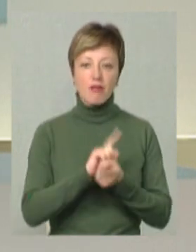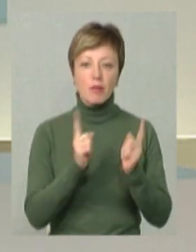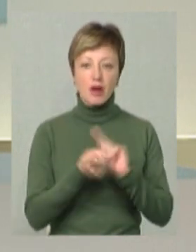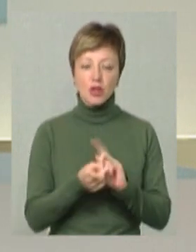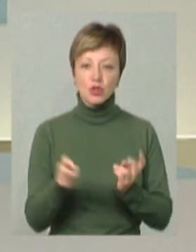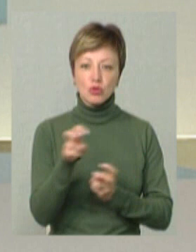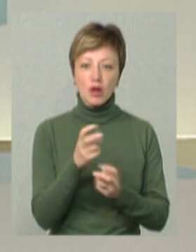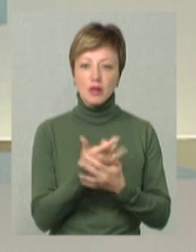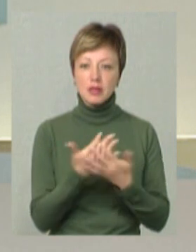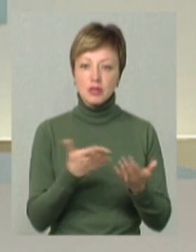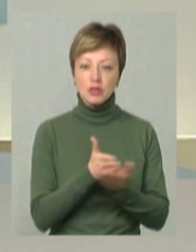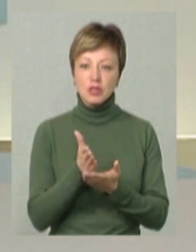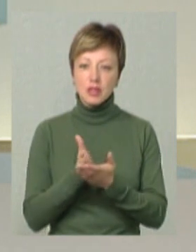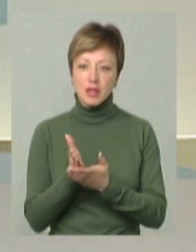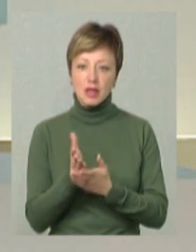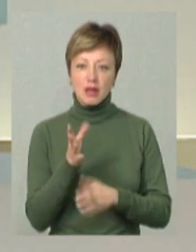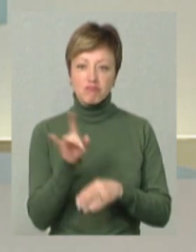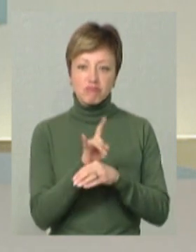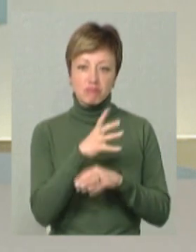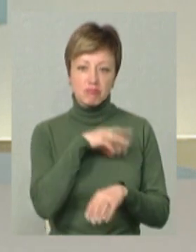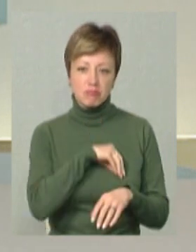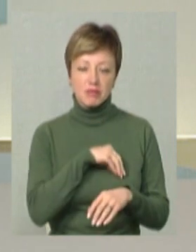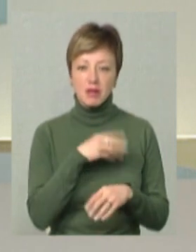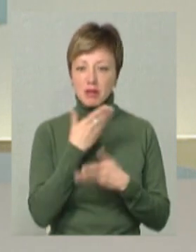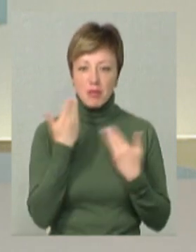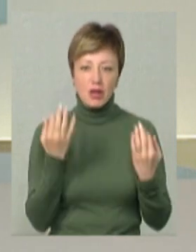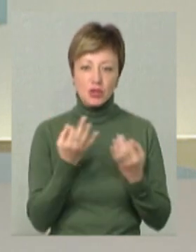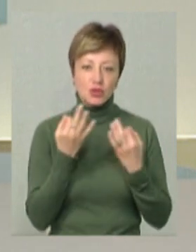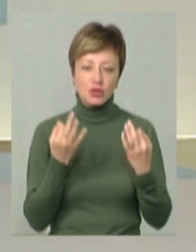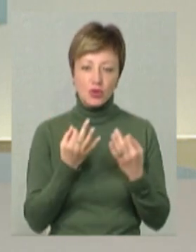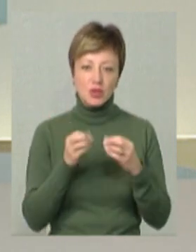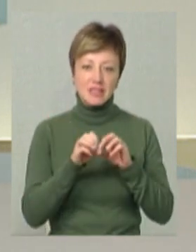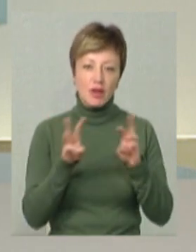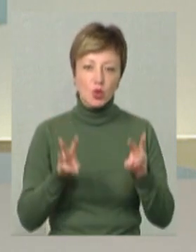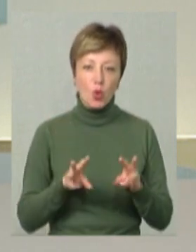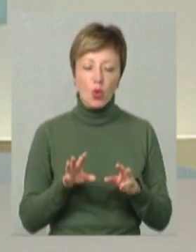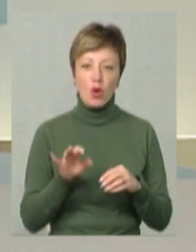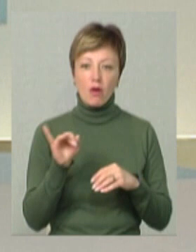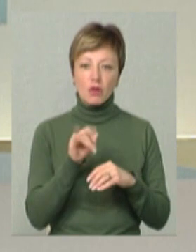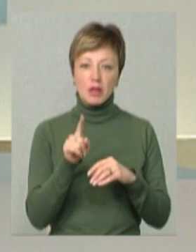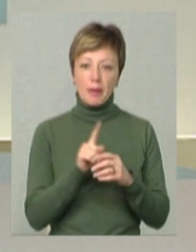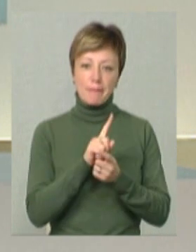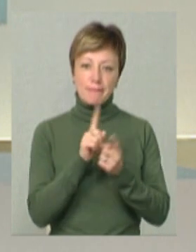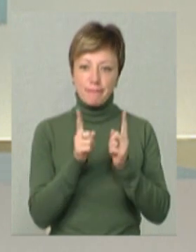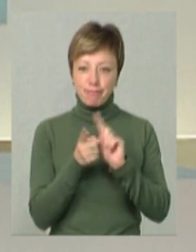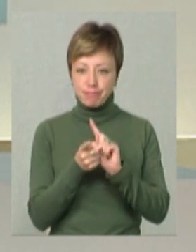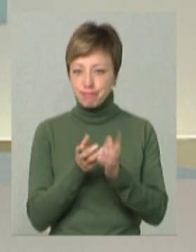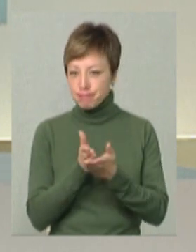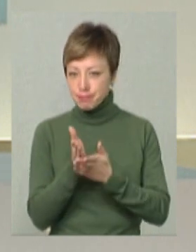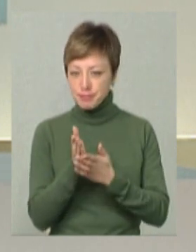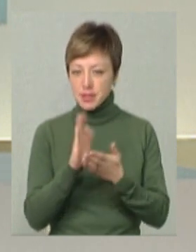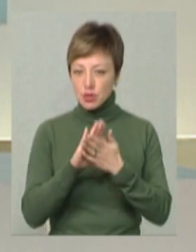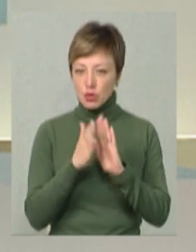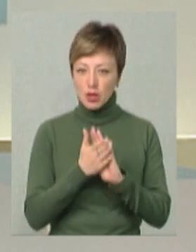шукають якісь різні шляхи, як поживитися. Це люди, для яких немає нічого святого, і вони переорієнтовуються на ту ситуацію, яка